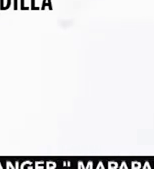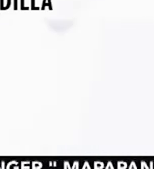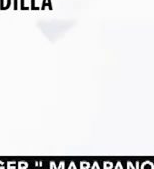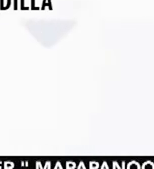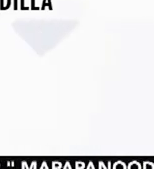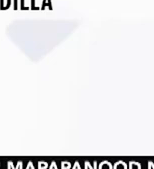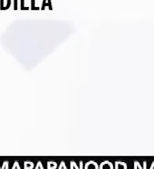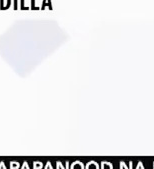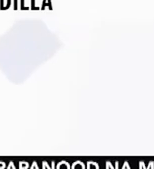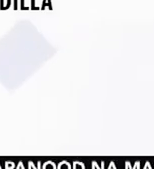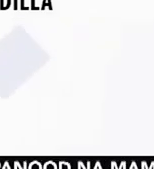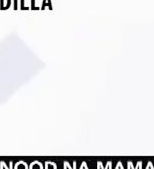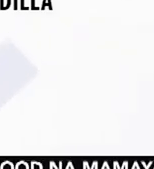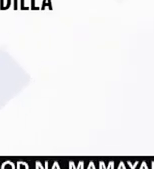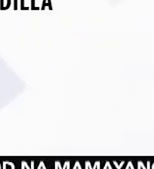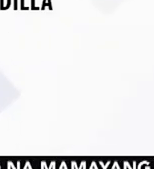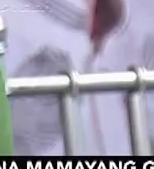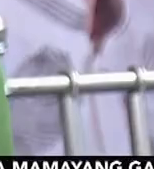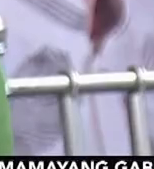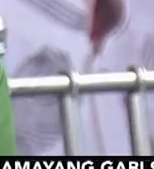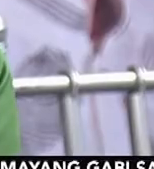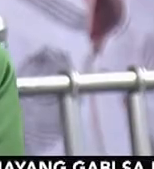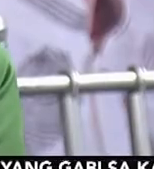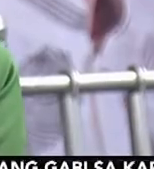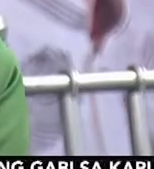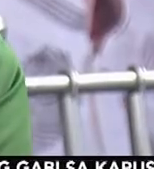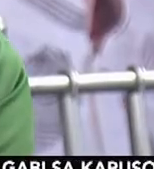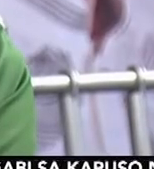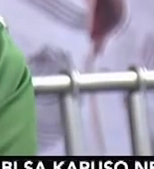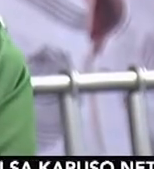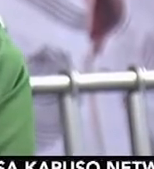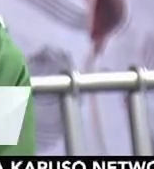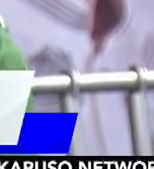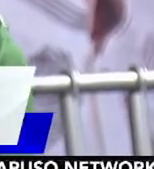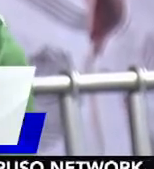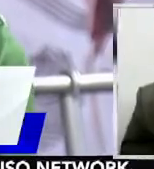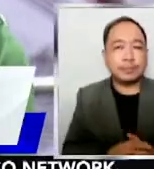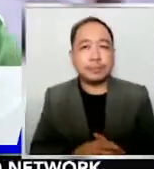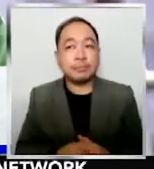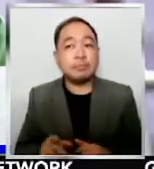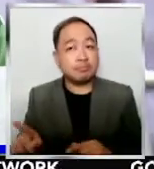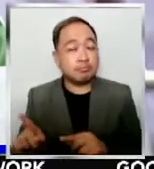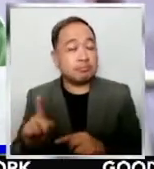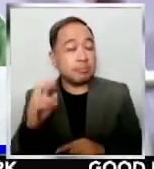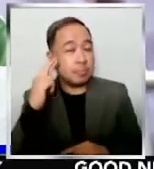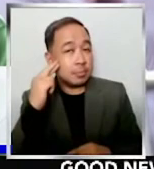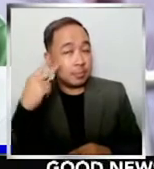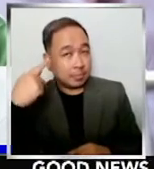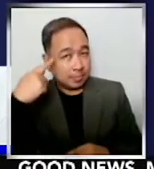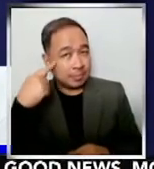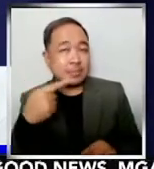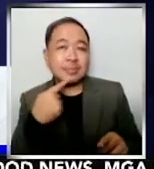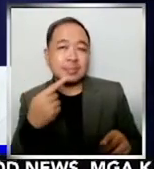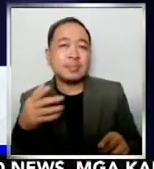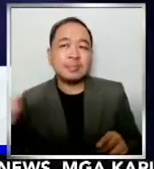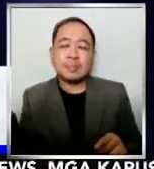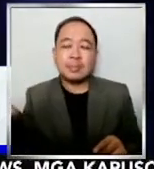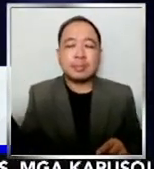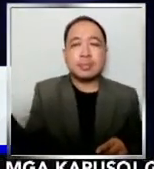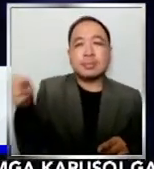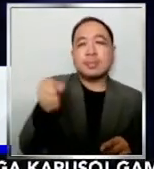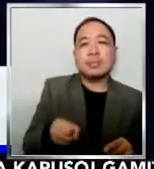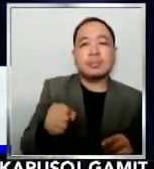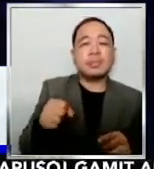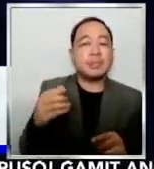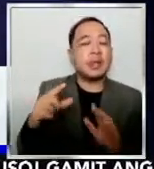good mentor, a good lawyer. Dati nang sinabi ni Padilla na magiging legislative advisor at mentor niya, si dating Chief